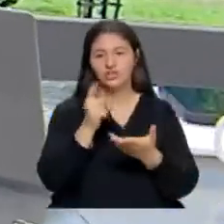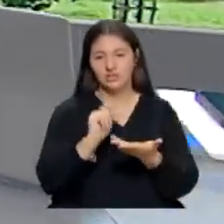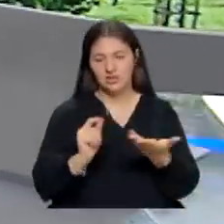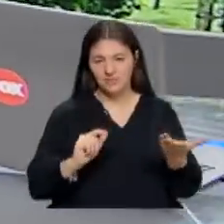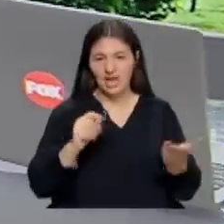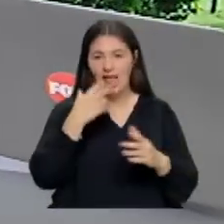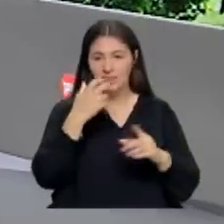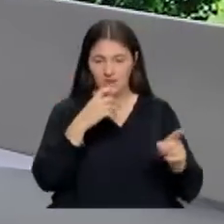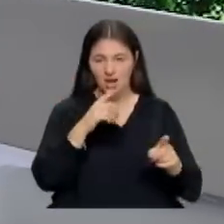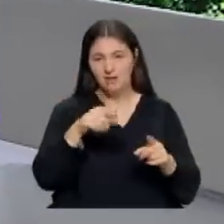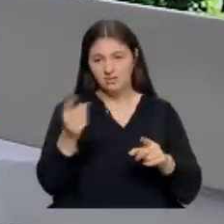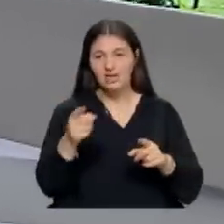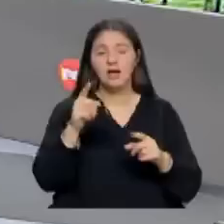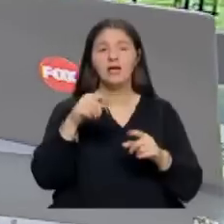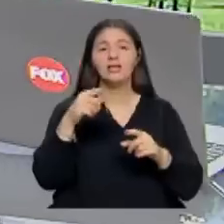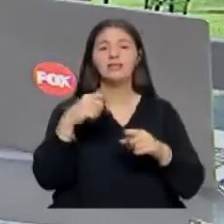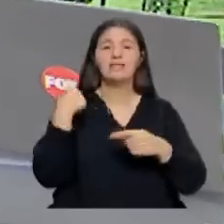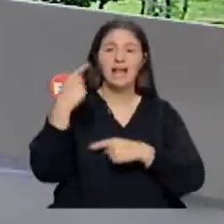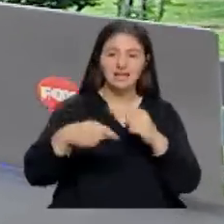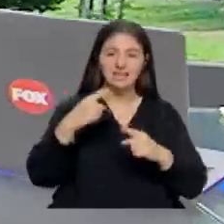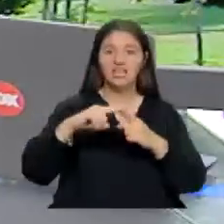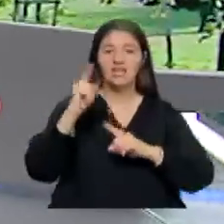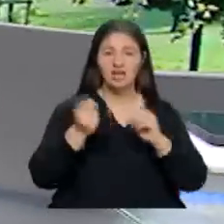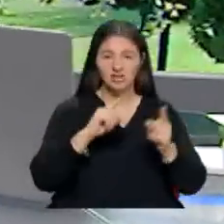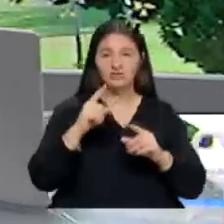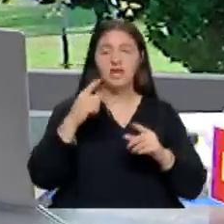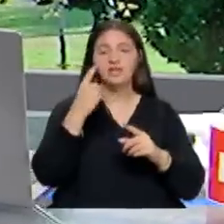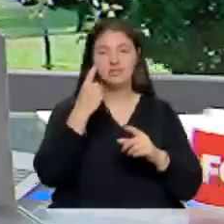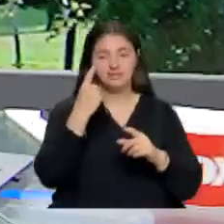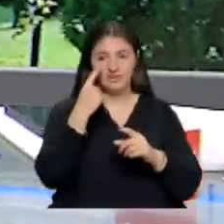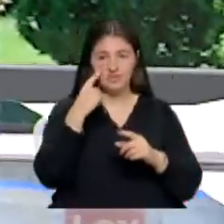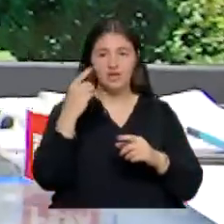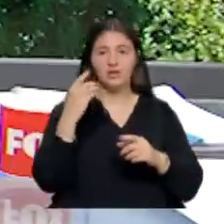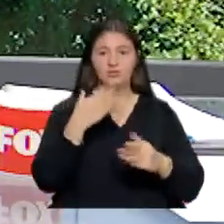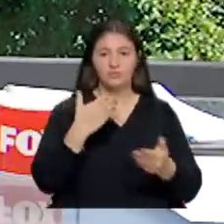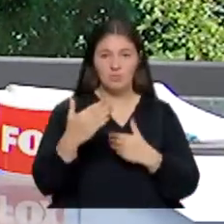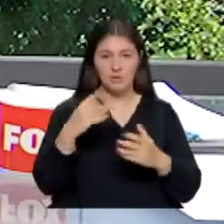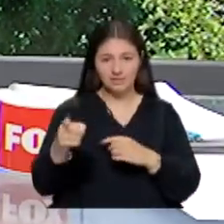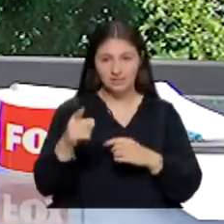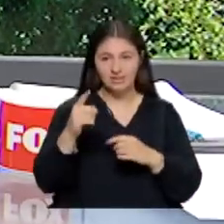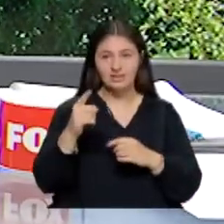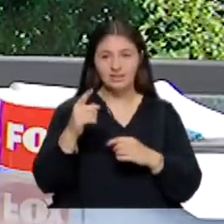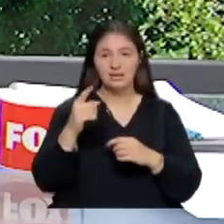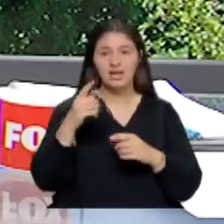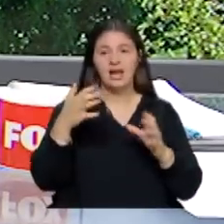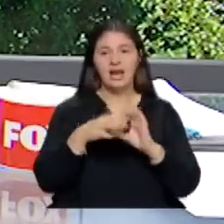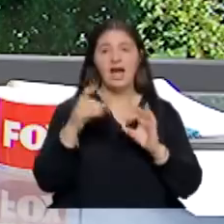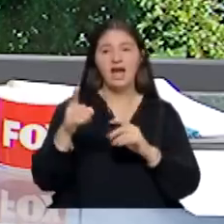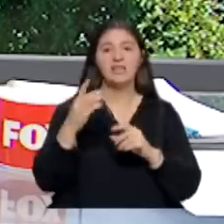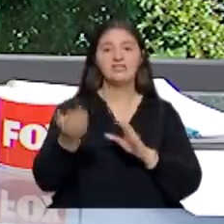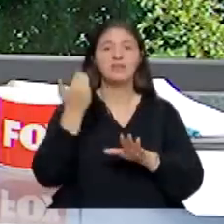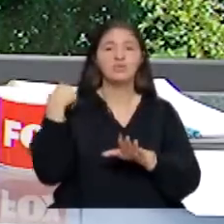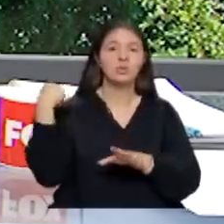her gün Köksal gelenekselden dijitale kamu diplomasisi burada kamu diploması ile ilgili